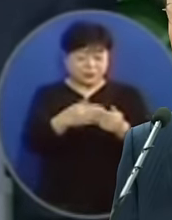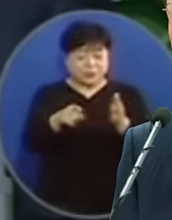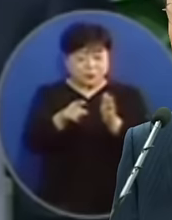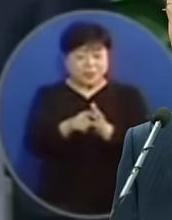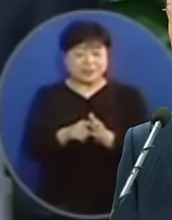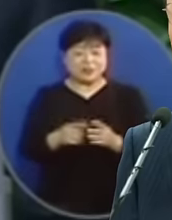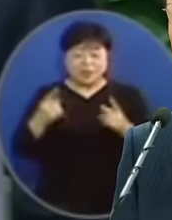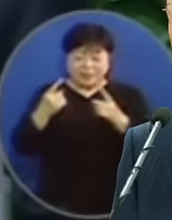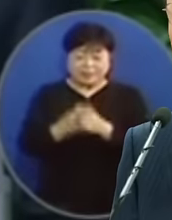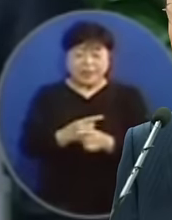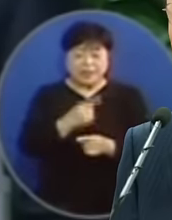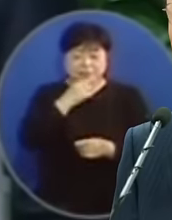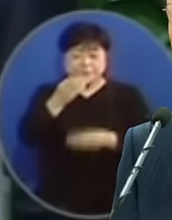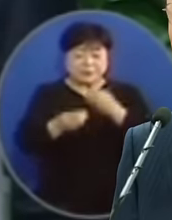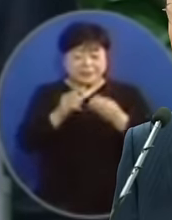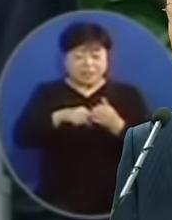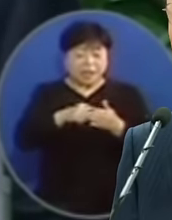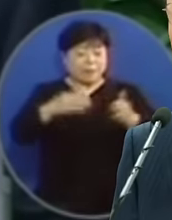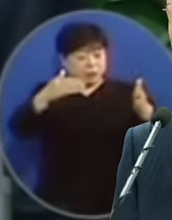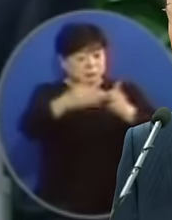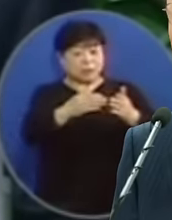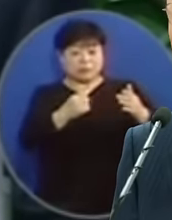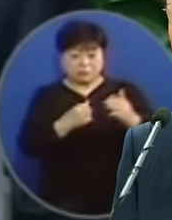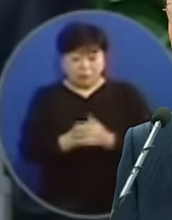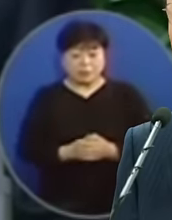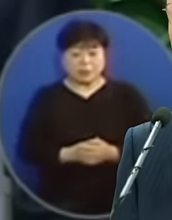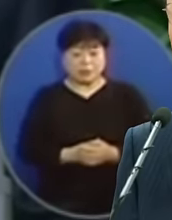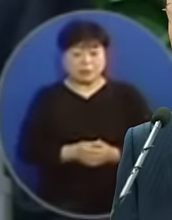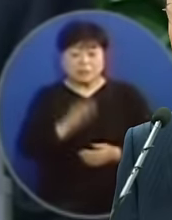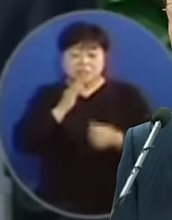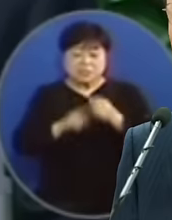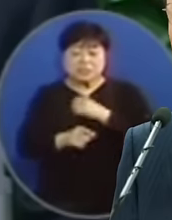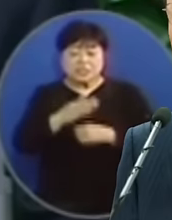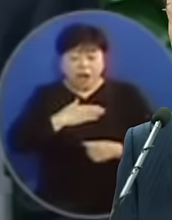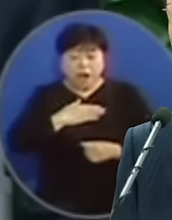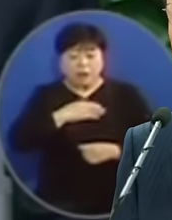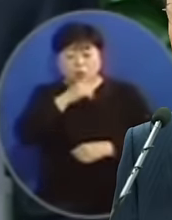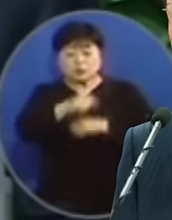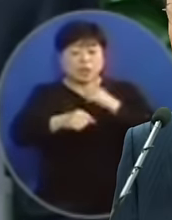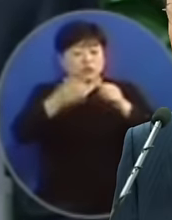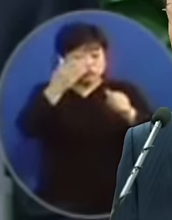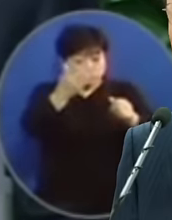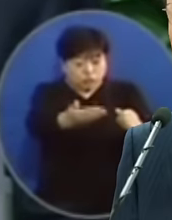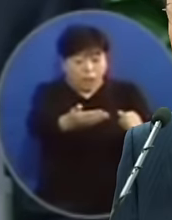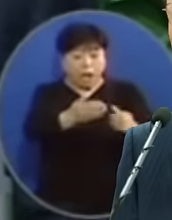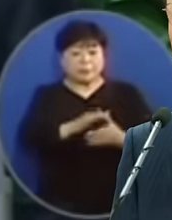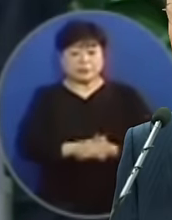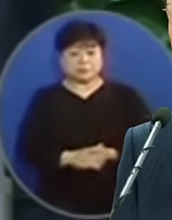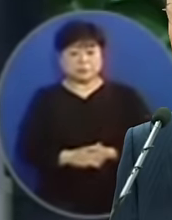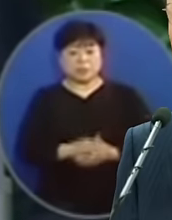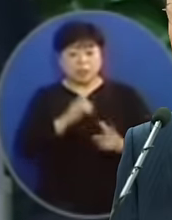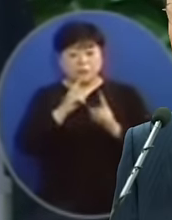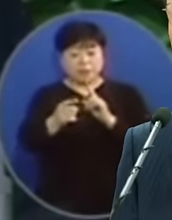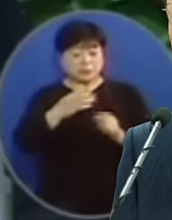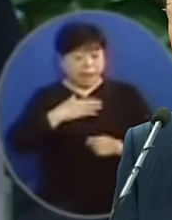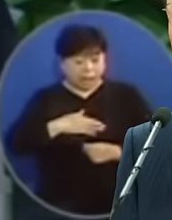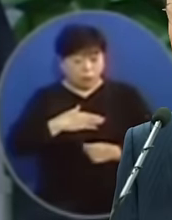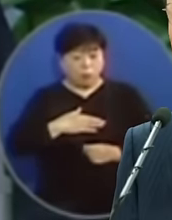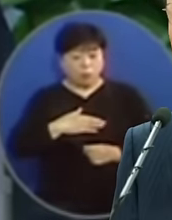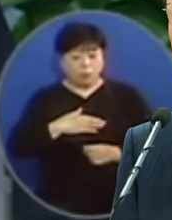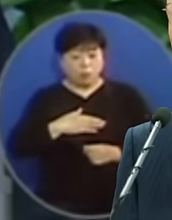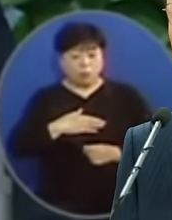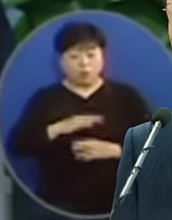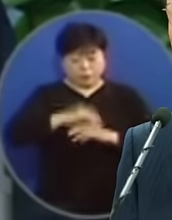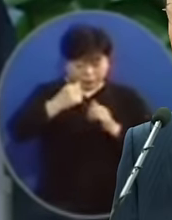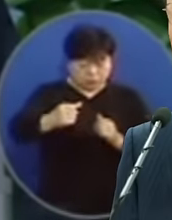위해서 대신 빚을 다 청산해 놓았기 때문에 진리를 알지니 진리가 너희를 자유롭게 하리라고 말씀을 알고 대항을